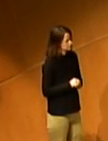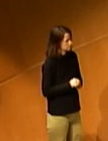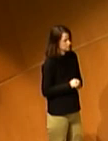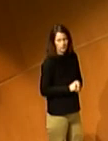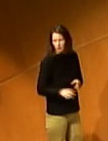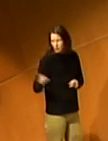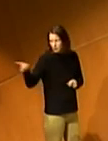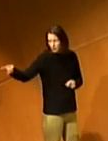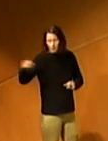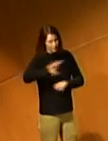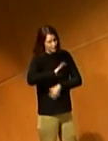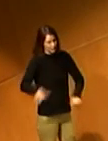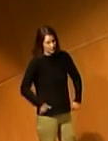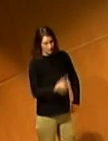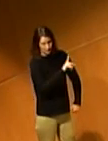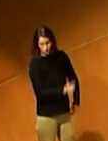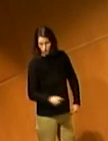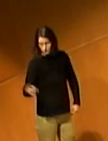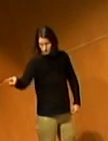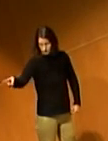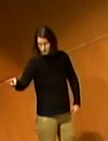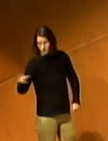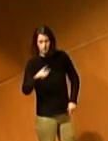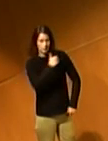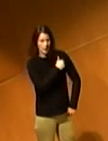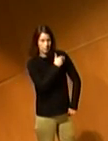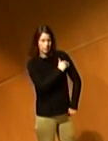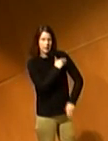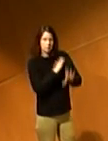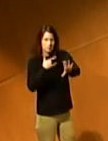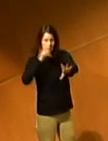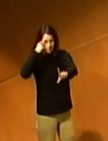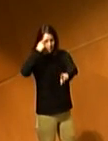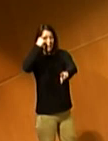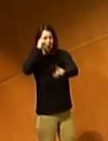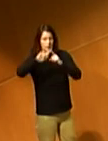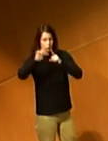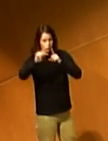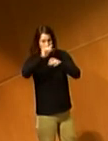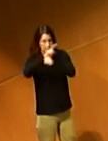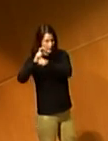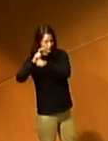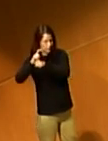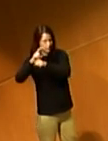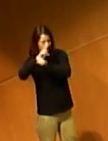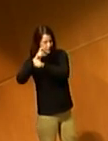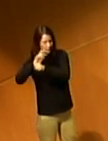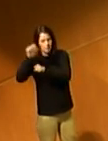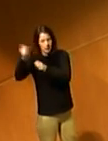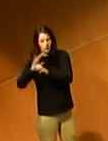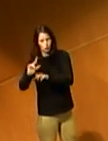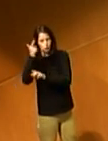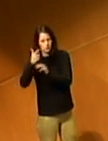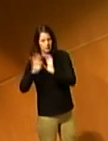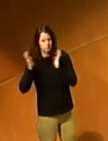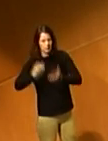On va prendre une dernière question ici, parce qu'on avait été sollicité. Donc, mais n'hésitez pas à garder vos autres questions pour la seconde partie, parce qu'après, donc, on fait